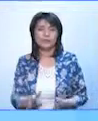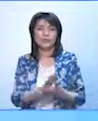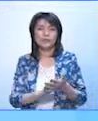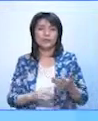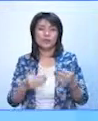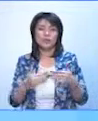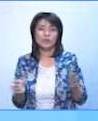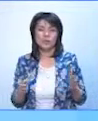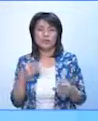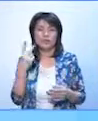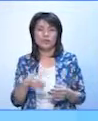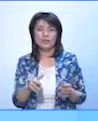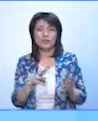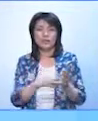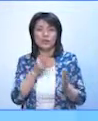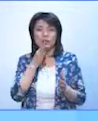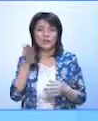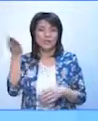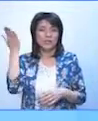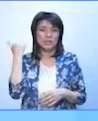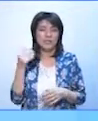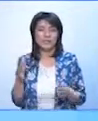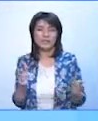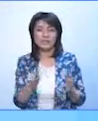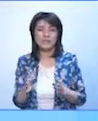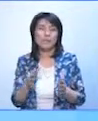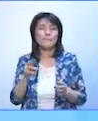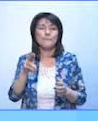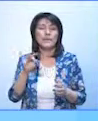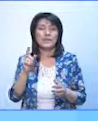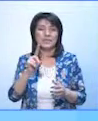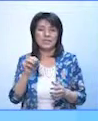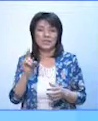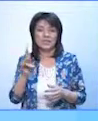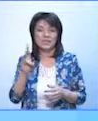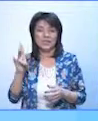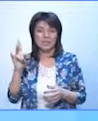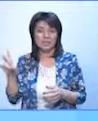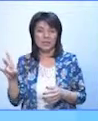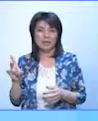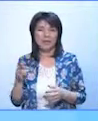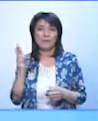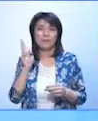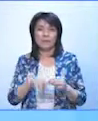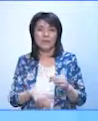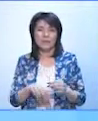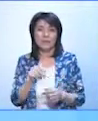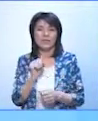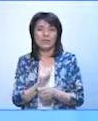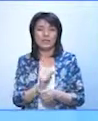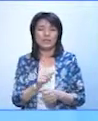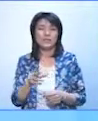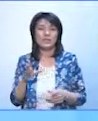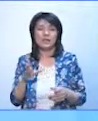Продолжаем выпуск. 28 лет назад указом первого президента Казахстана Нурсултана Назарбаева прекращены все испытания